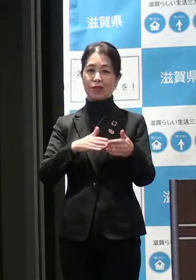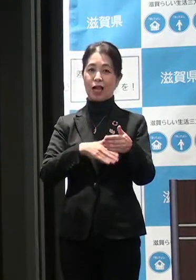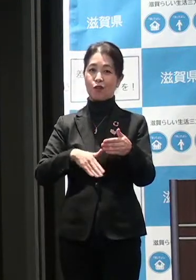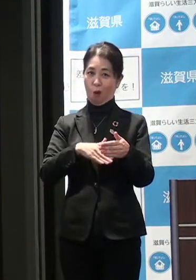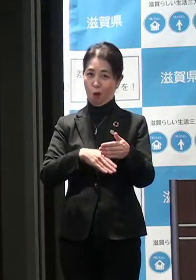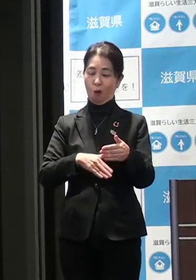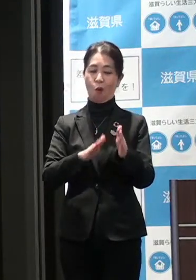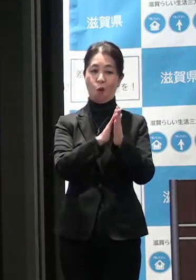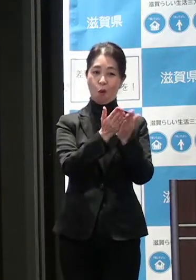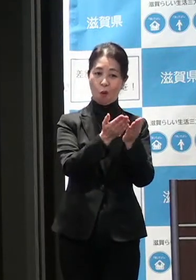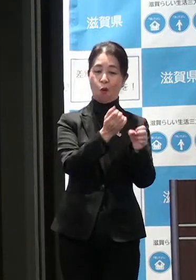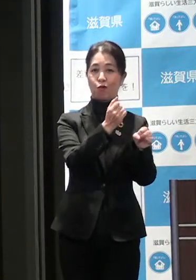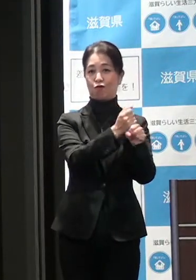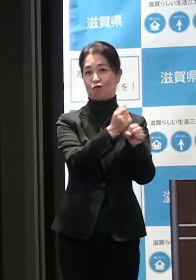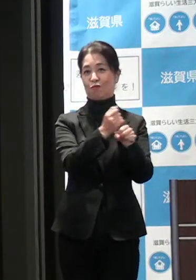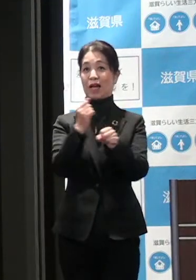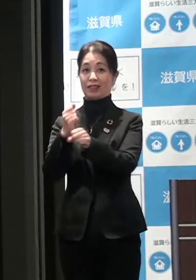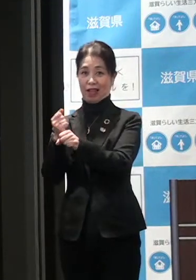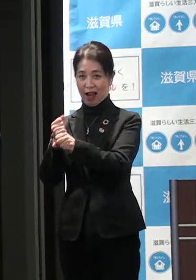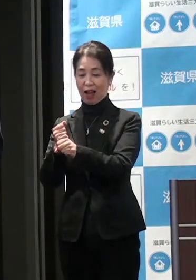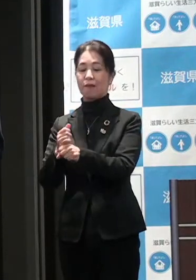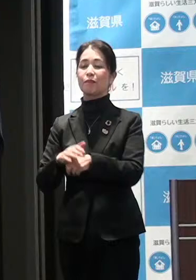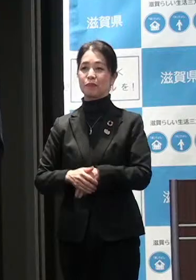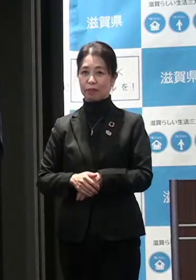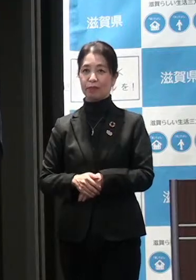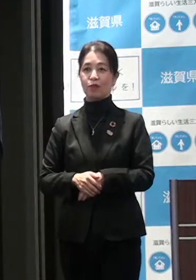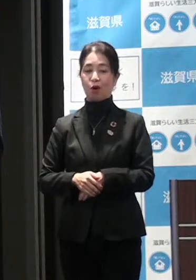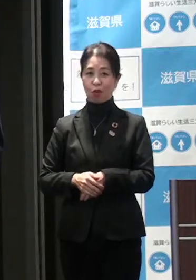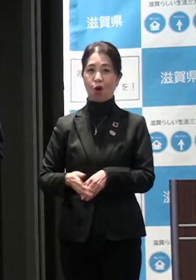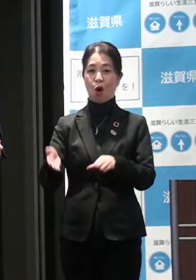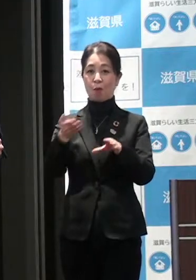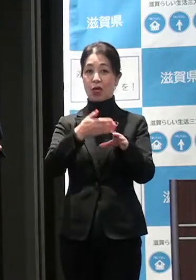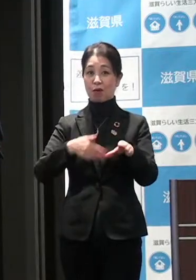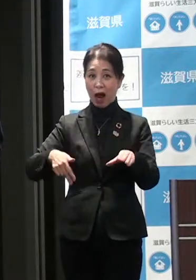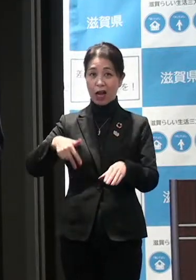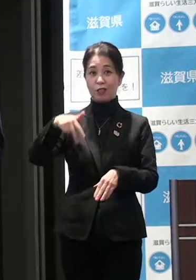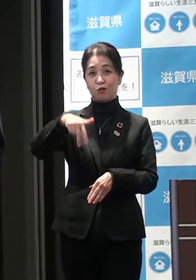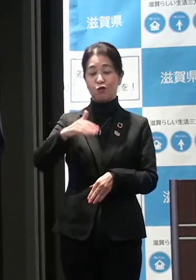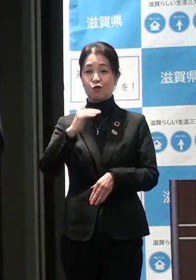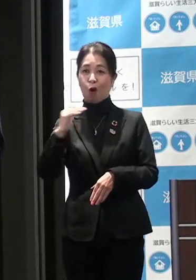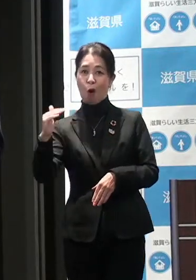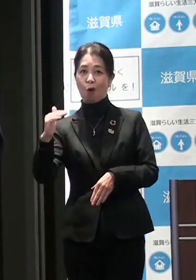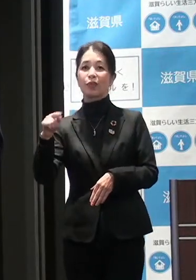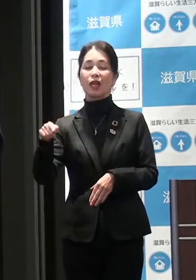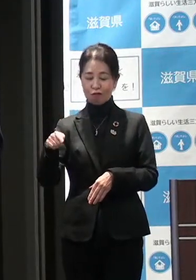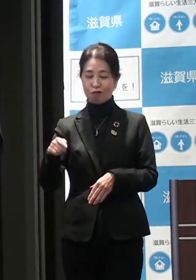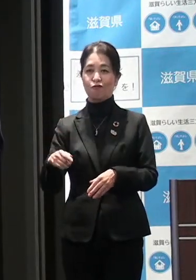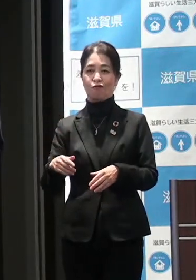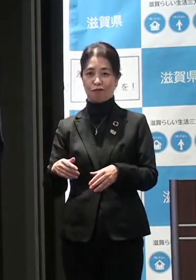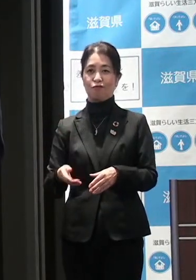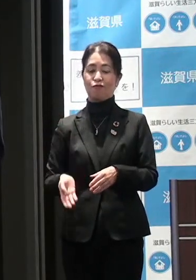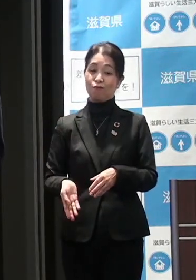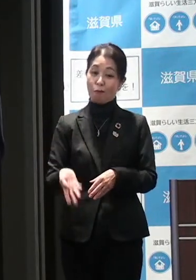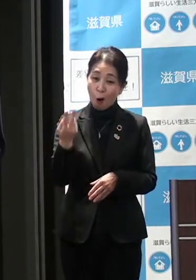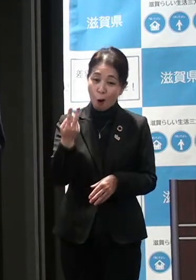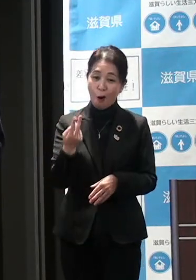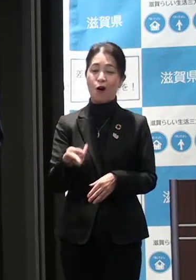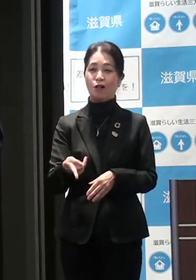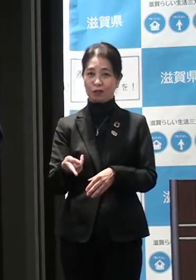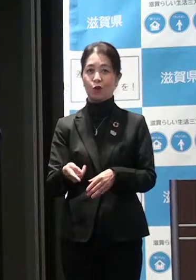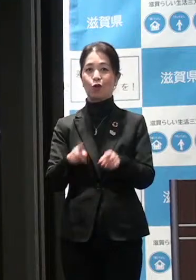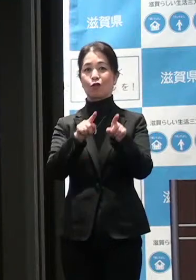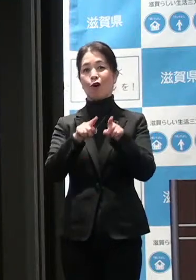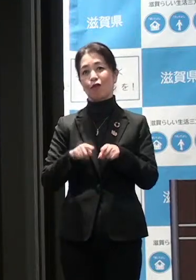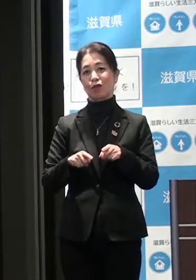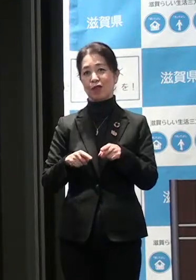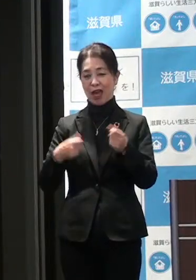を制作しました。私たちはこのビアスゴ、私たちが作ったこのビアスゴというゲームをすることで、滋